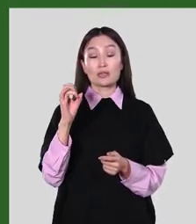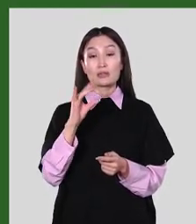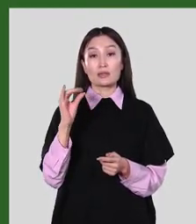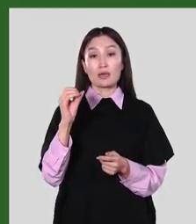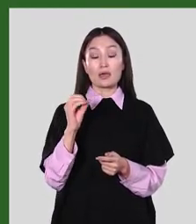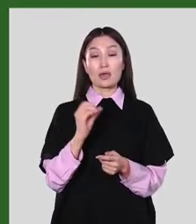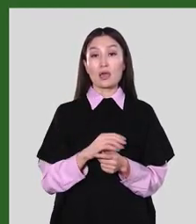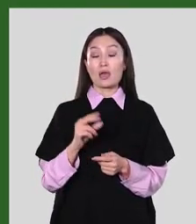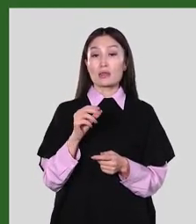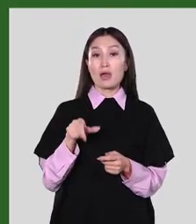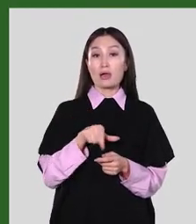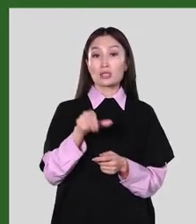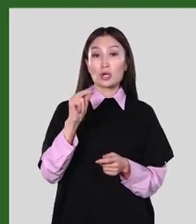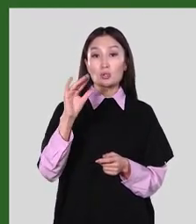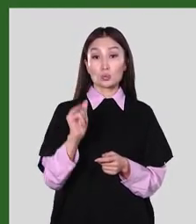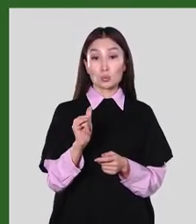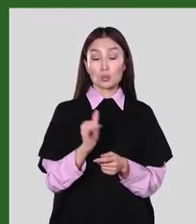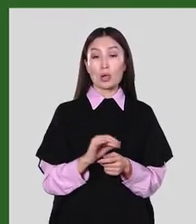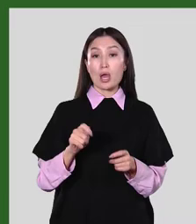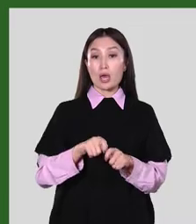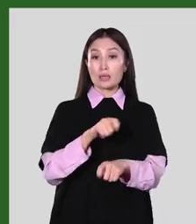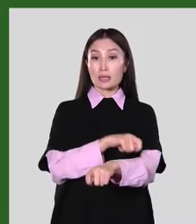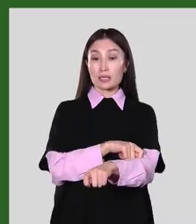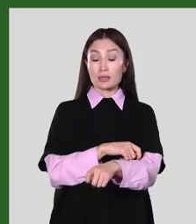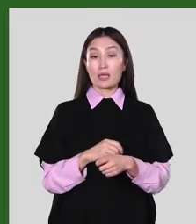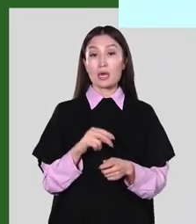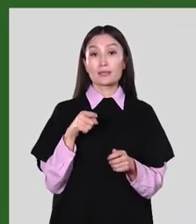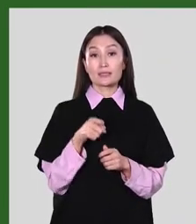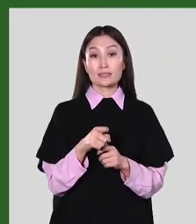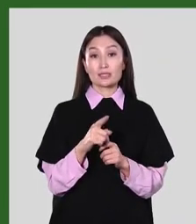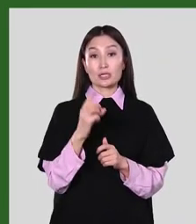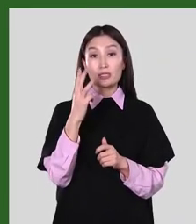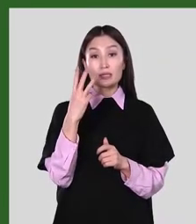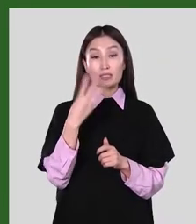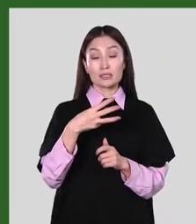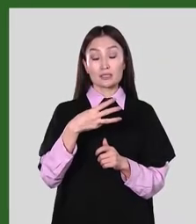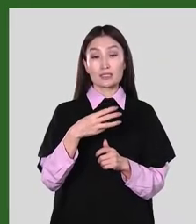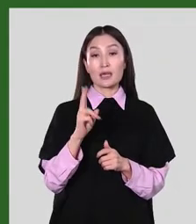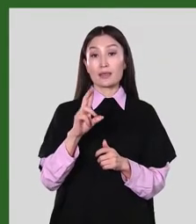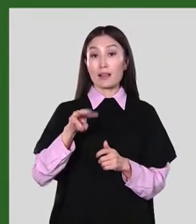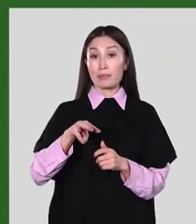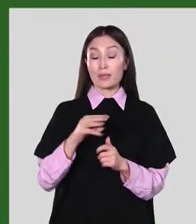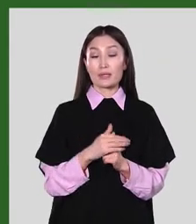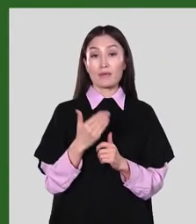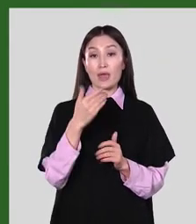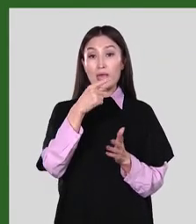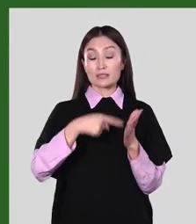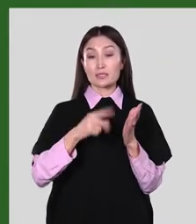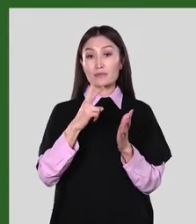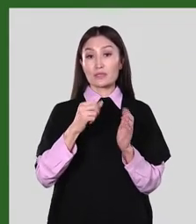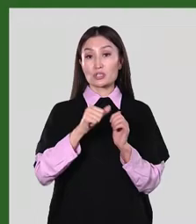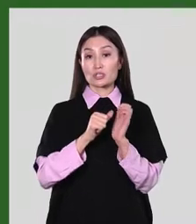чу общая длина реки чу тысяч от 30 километров из них